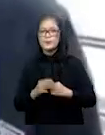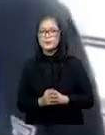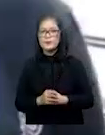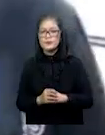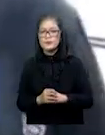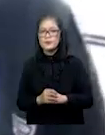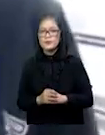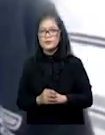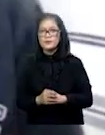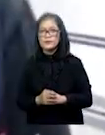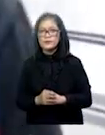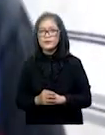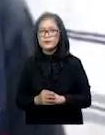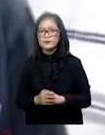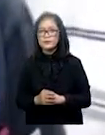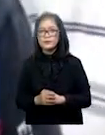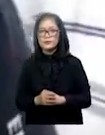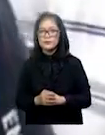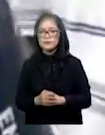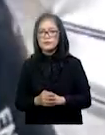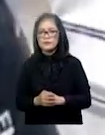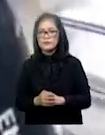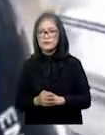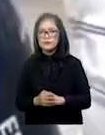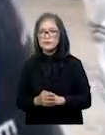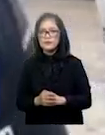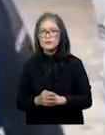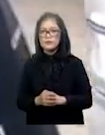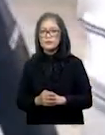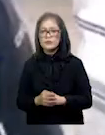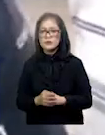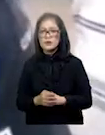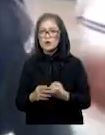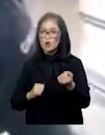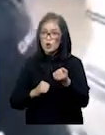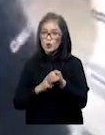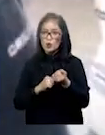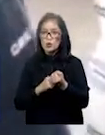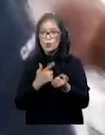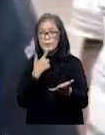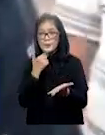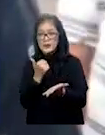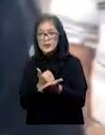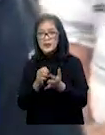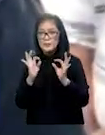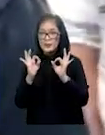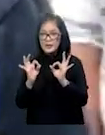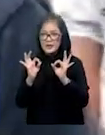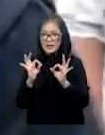Kami mendukung pendidik untuk sekolah, dunia pendidikan kami mendukung.